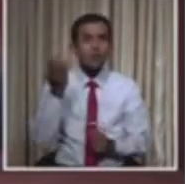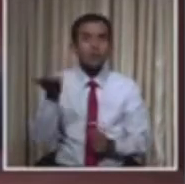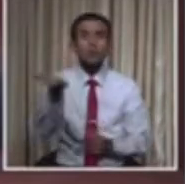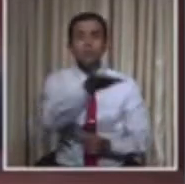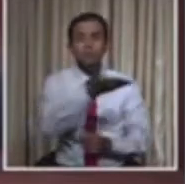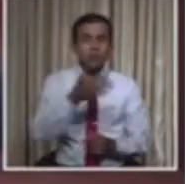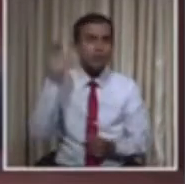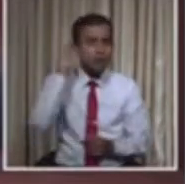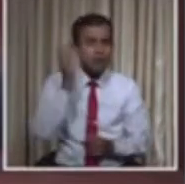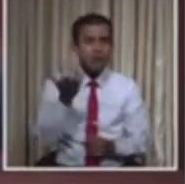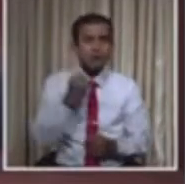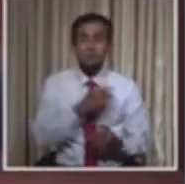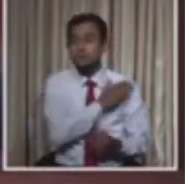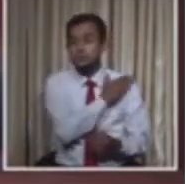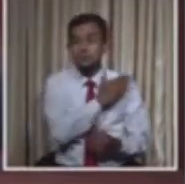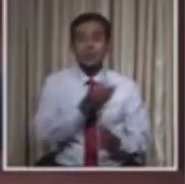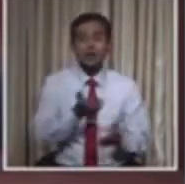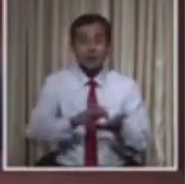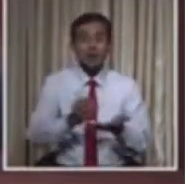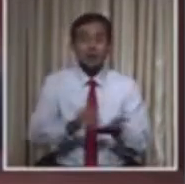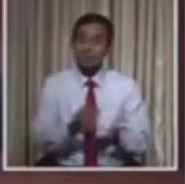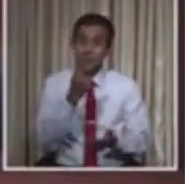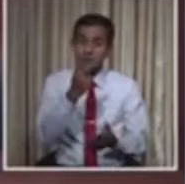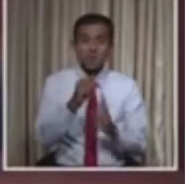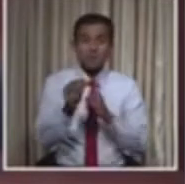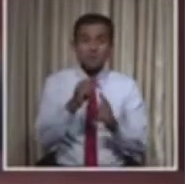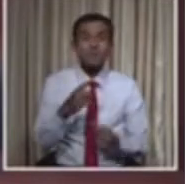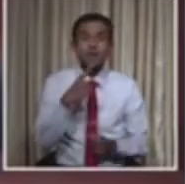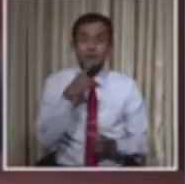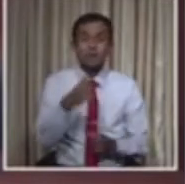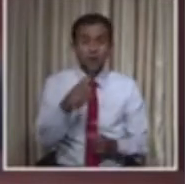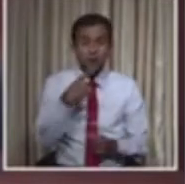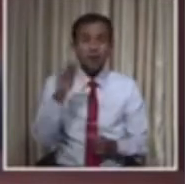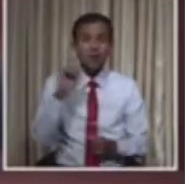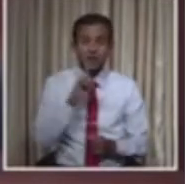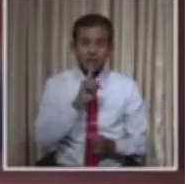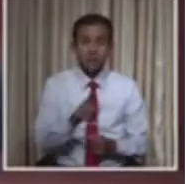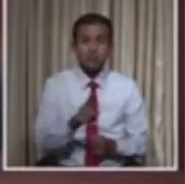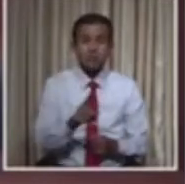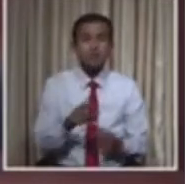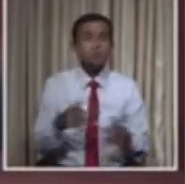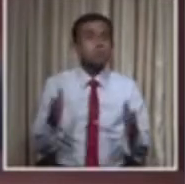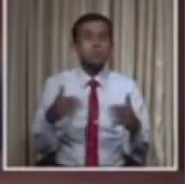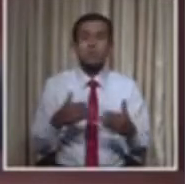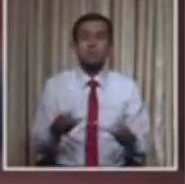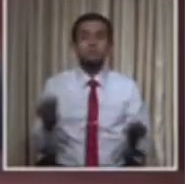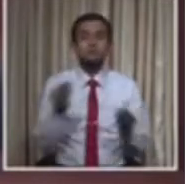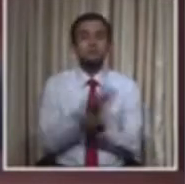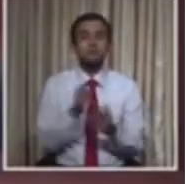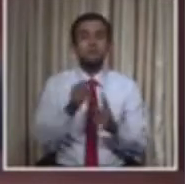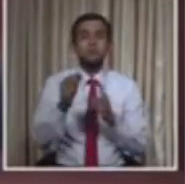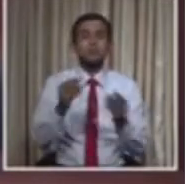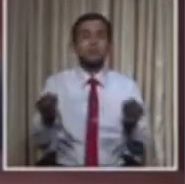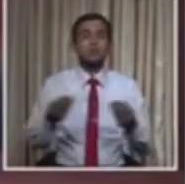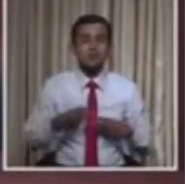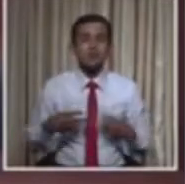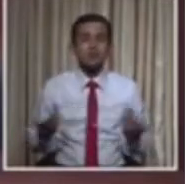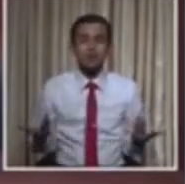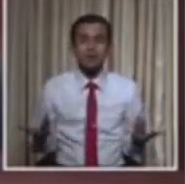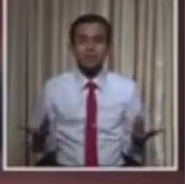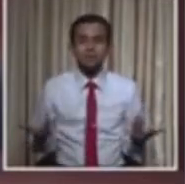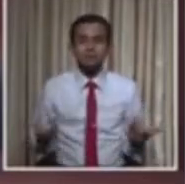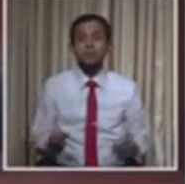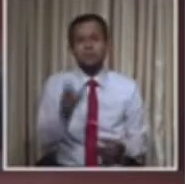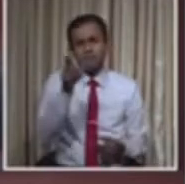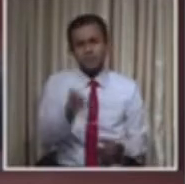යුතු දීර්ඝ කාලයක් අවස්ථා දෙකකදී මා පාර්ලිමේන්තුවේදී මේක විමසා තිබෙනවා තාමත් මෙම ගිවිසුම් පාර්ලිමේන්තුවේ ඉදිරිපත් කළා නැහැ එනිසා